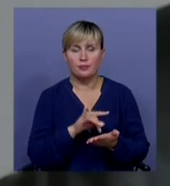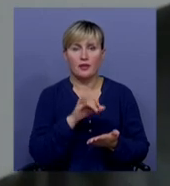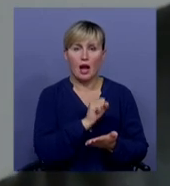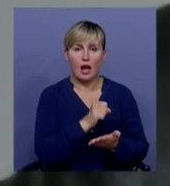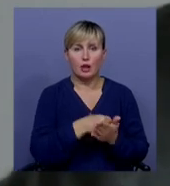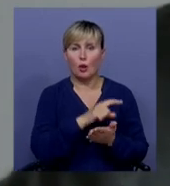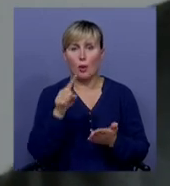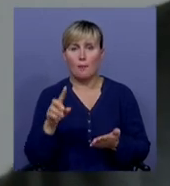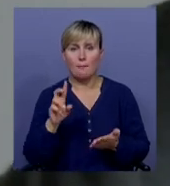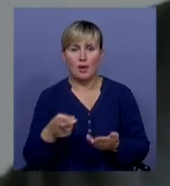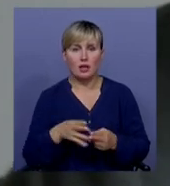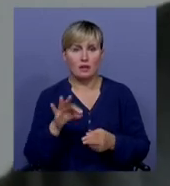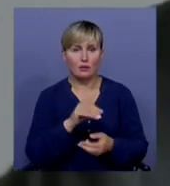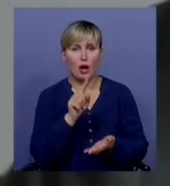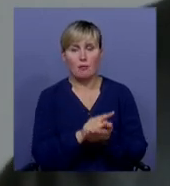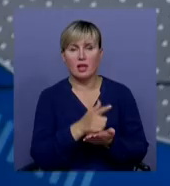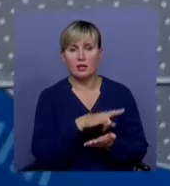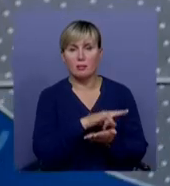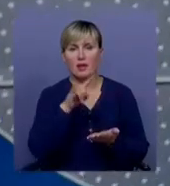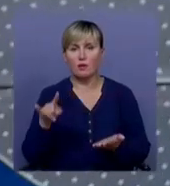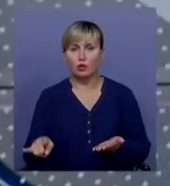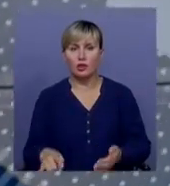пункт Б, это все обязанности перевозчика.